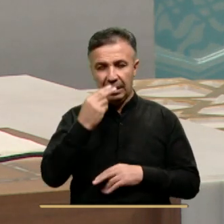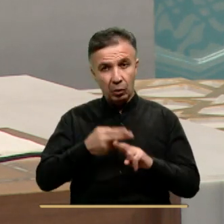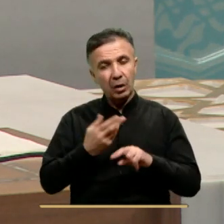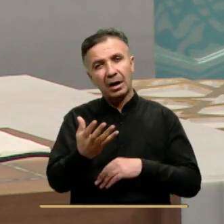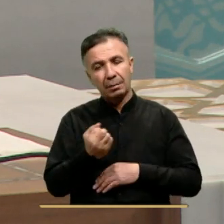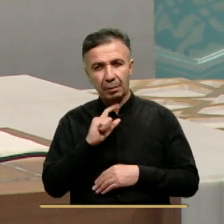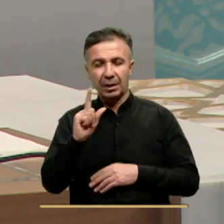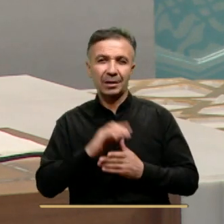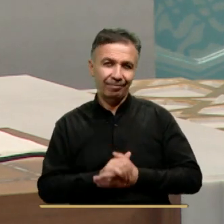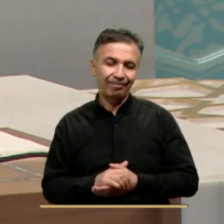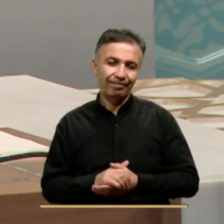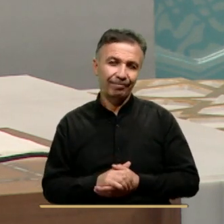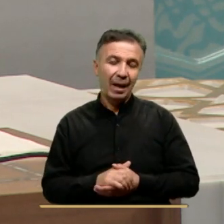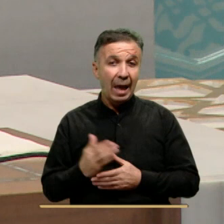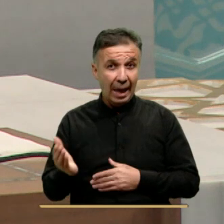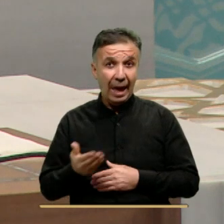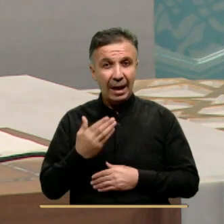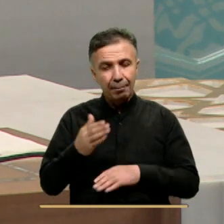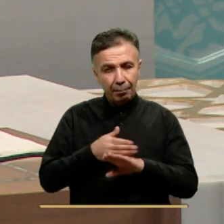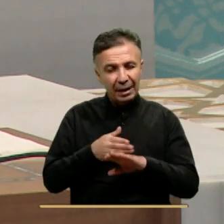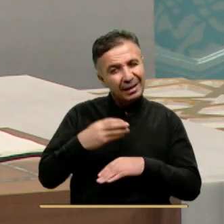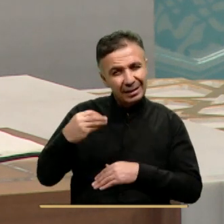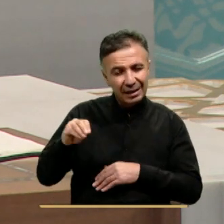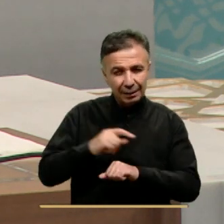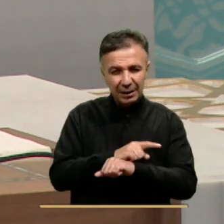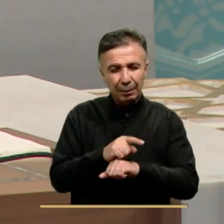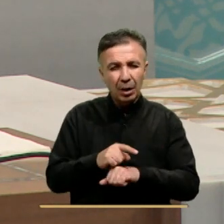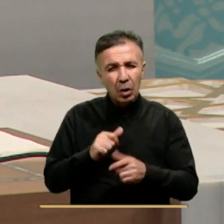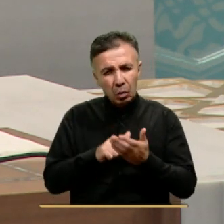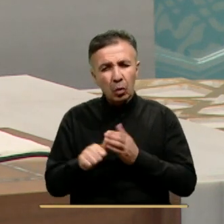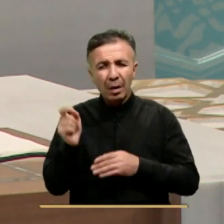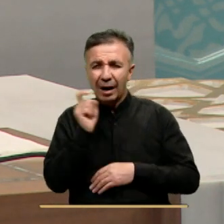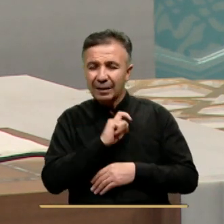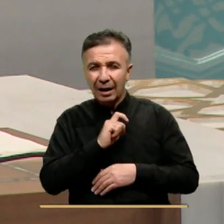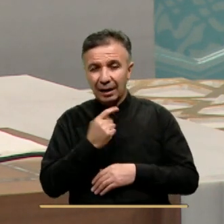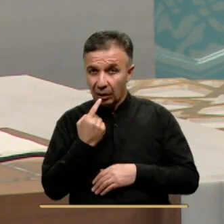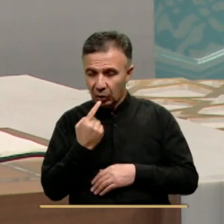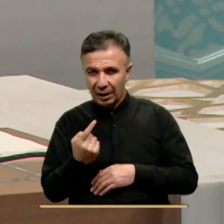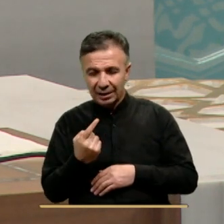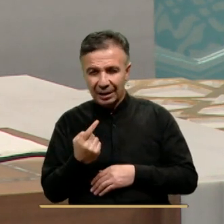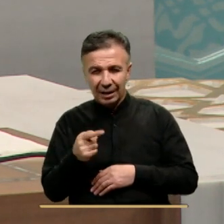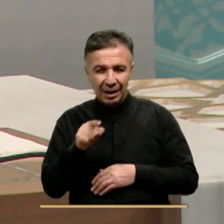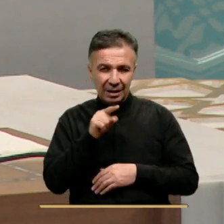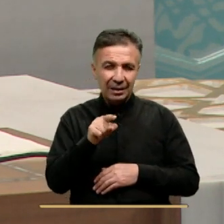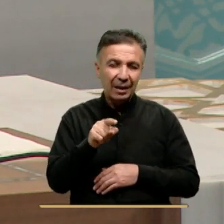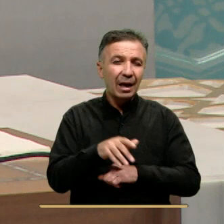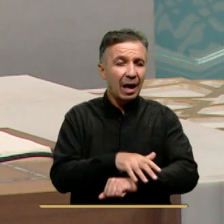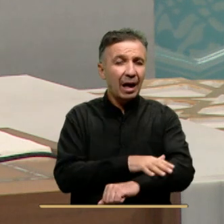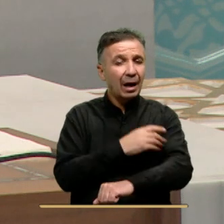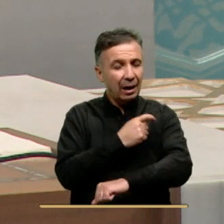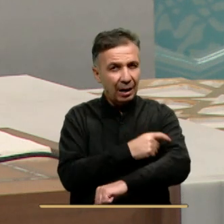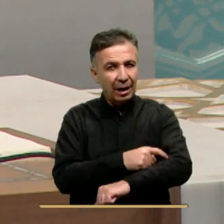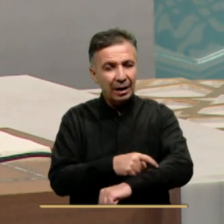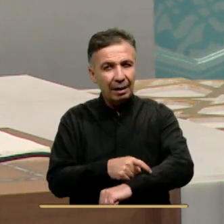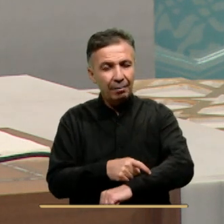hadisidir Eğer malını satarken tüm kusurlarını söyleyebiliyorsan sende helal haram hassasiyeti